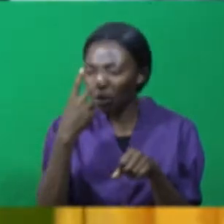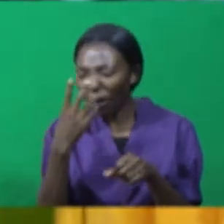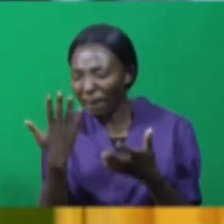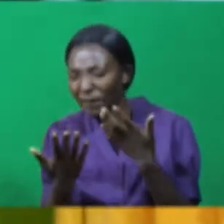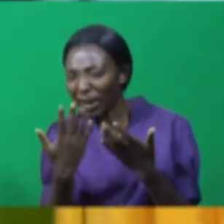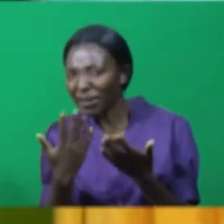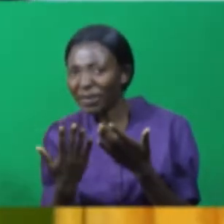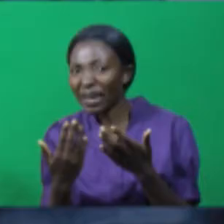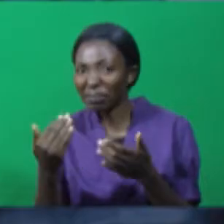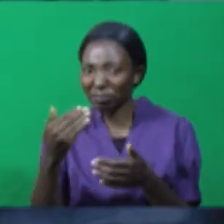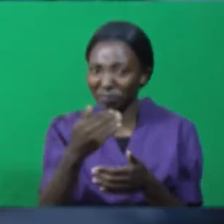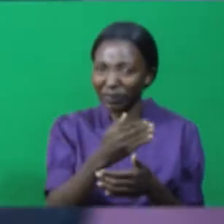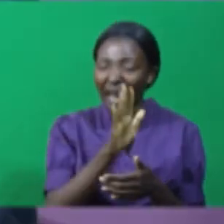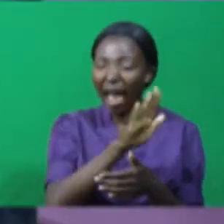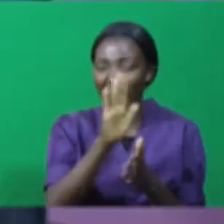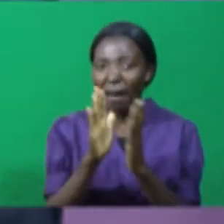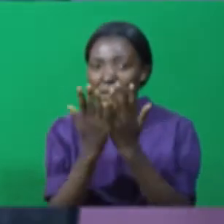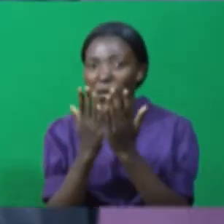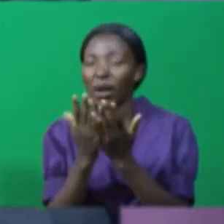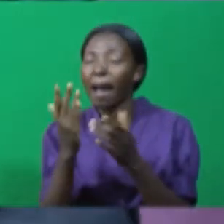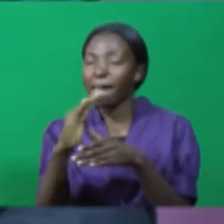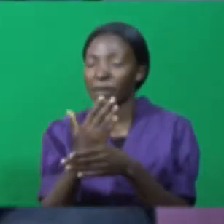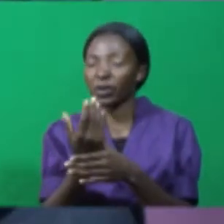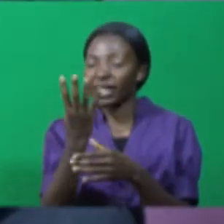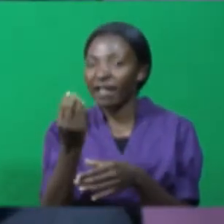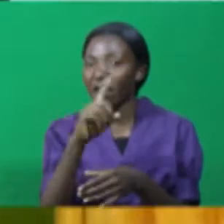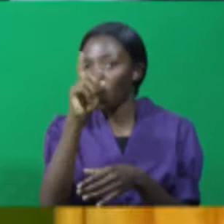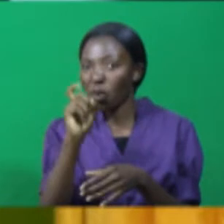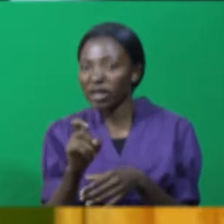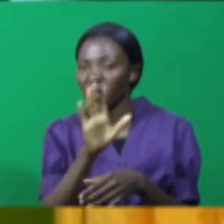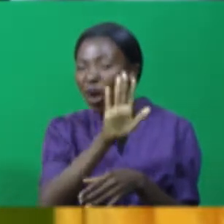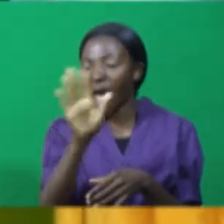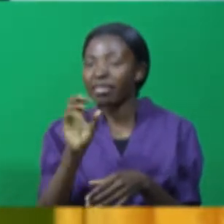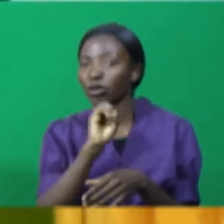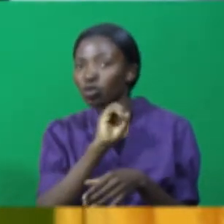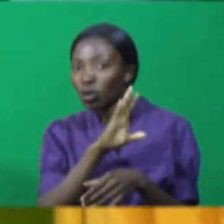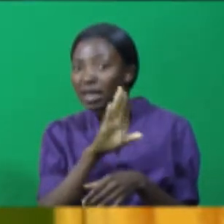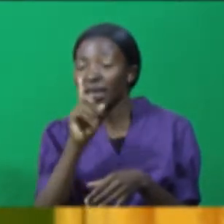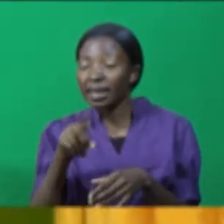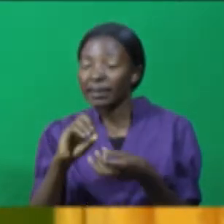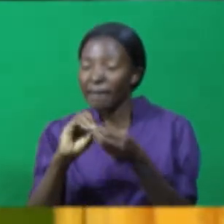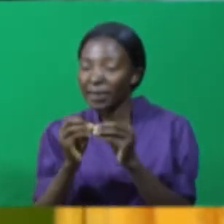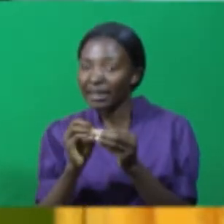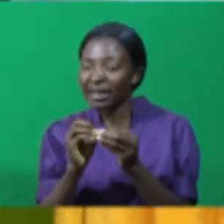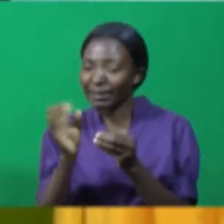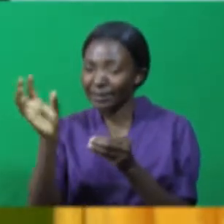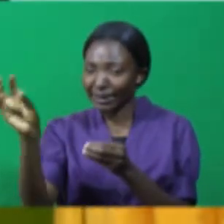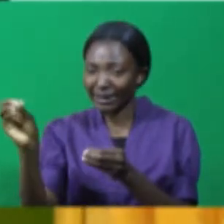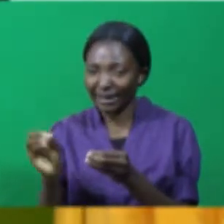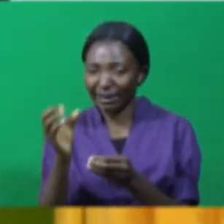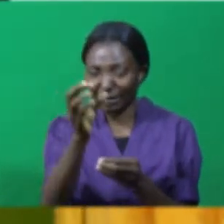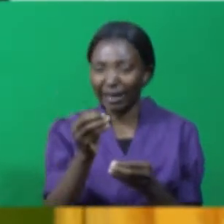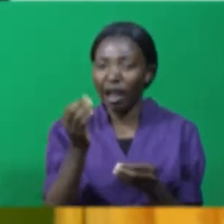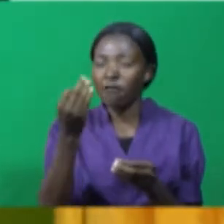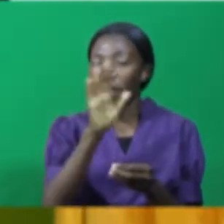tabuda nekuda kwekuti paita mibvunzo kana kuti paita nyaya yaita kuti tofanira kumbonotora zvimwe uko kuti